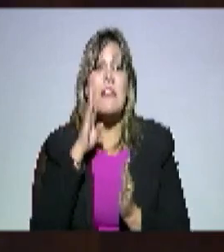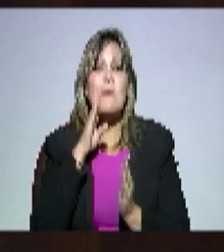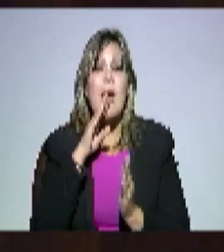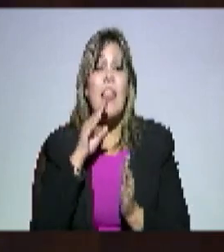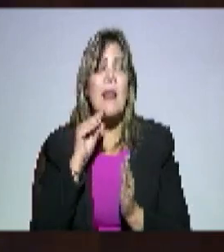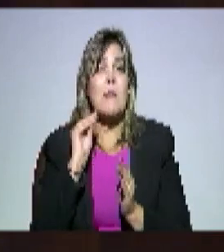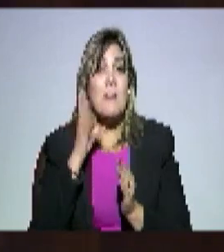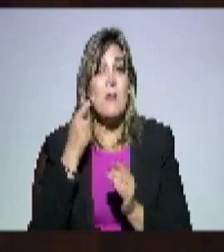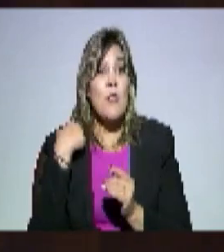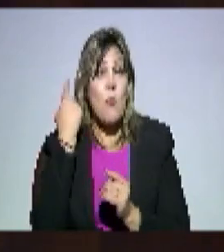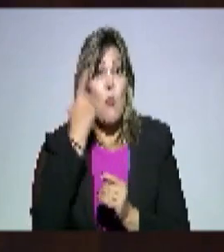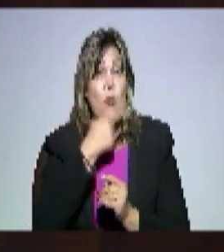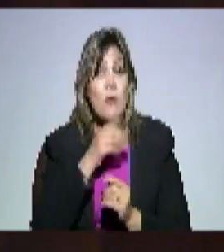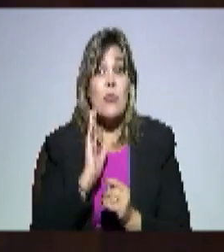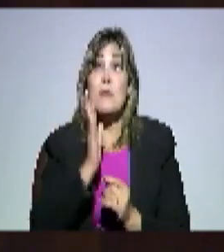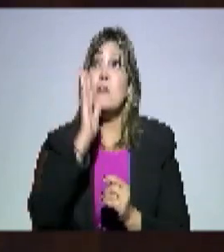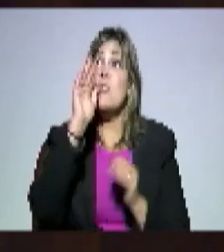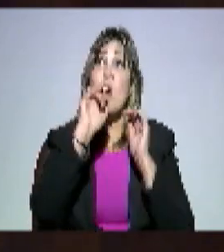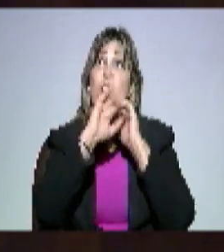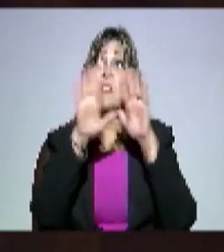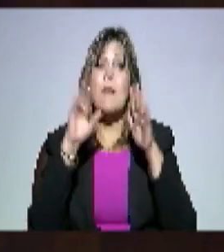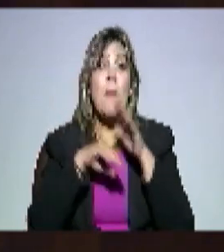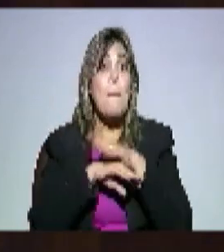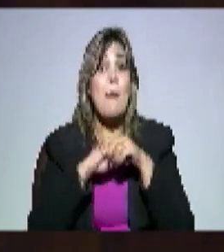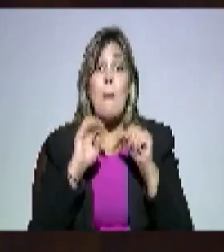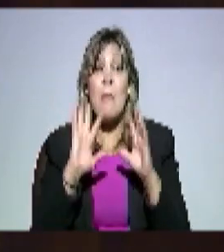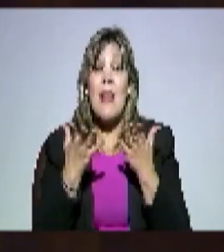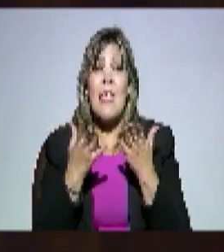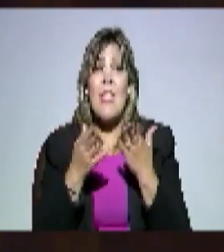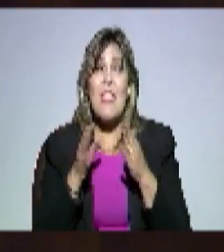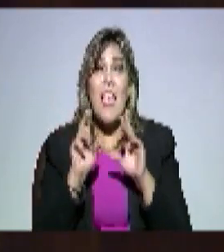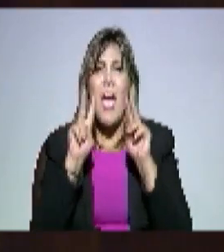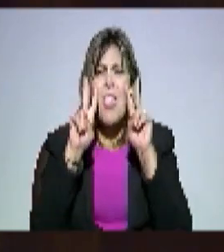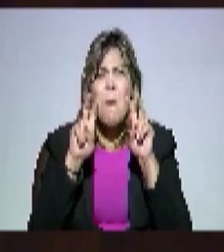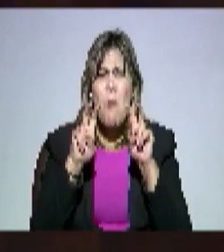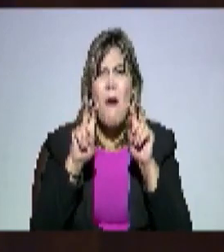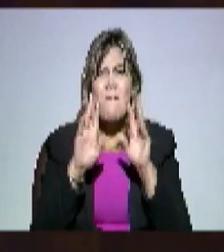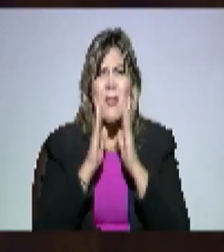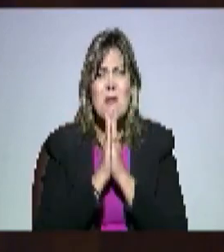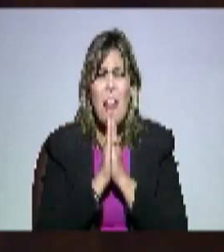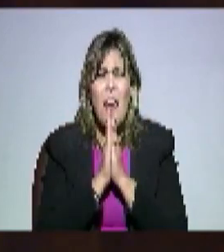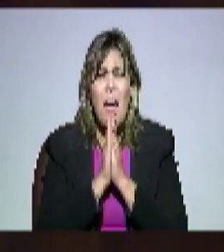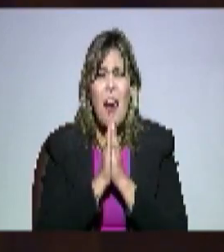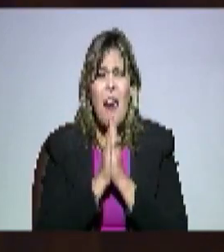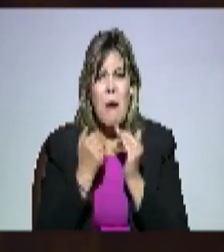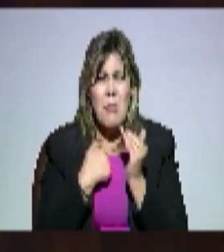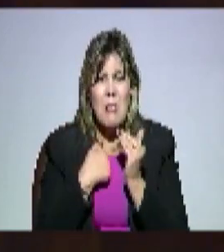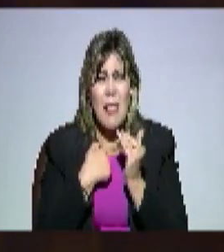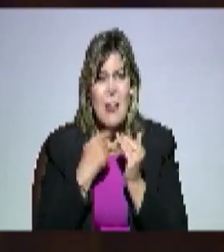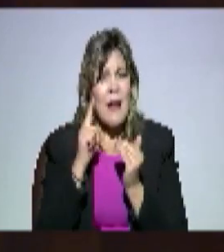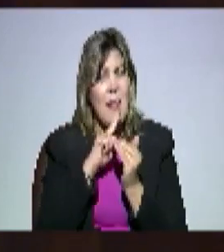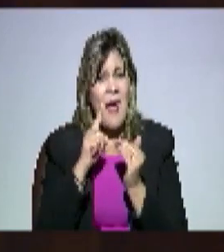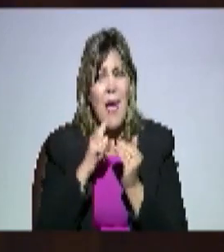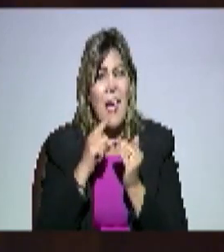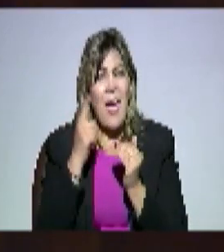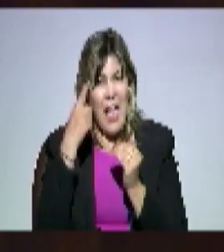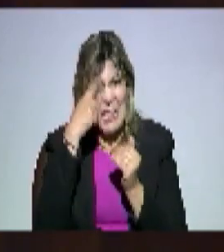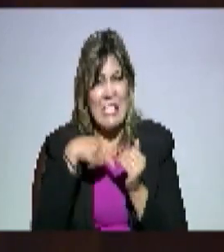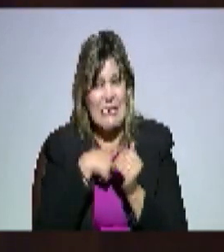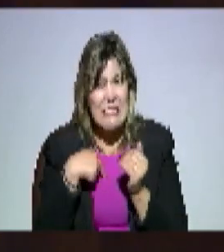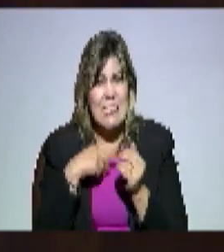طب وقديسين اللي طلعوا السما بيعملوا ايه هيبطلوا صلاه عننا هيبطلوا صلاه عن الكنيسه